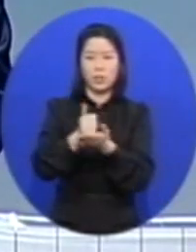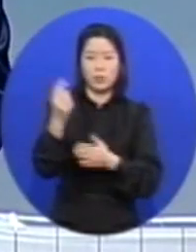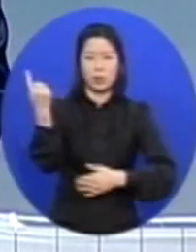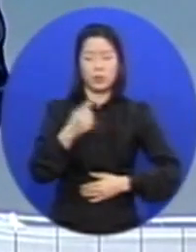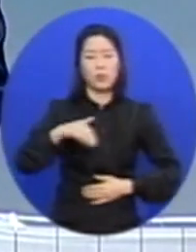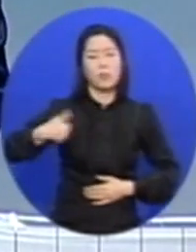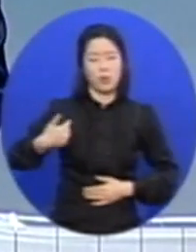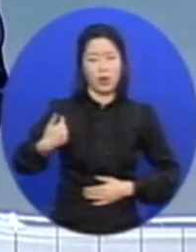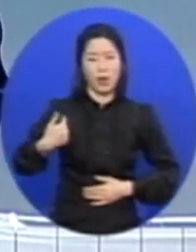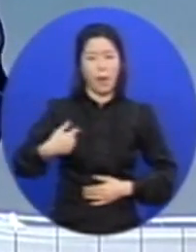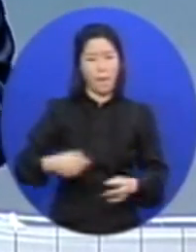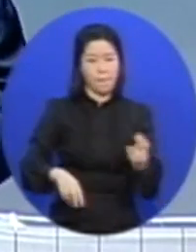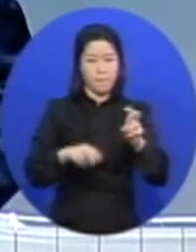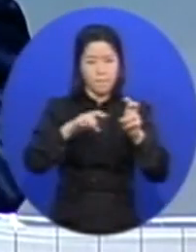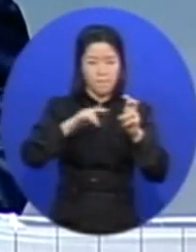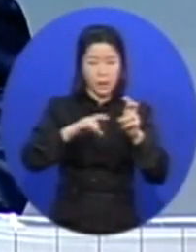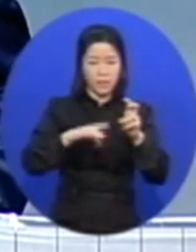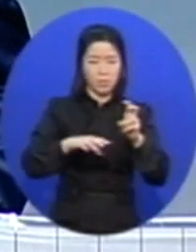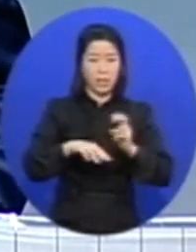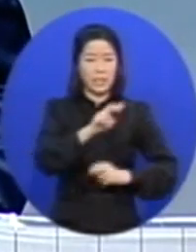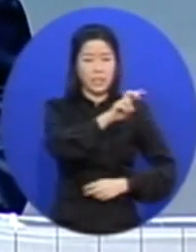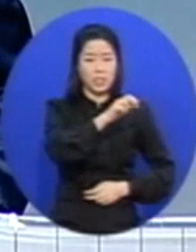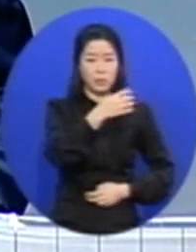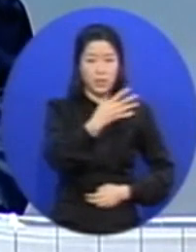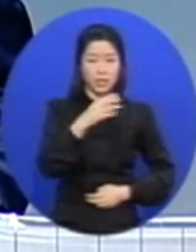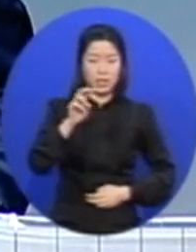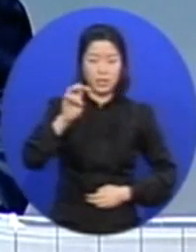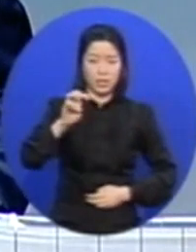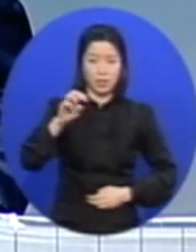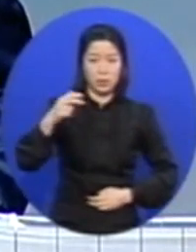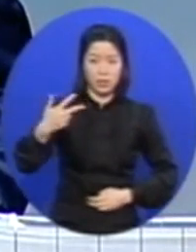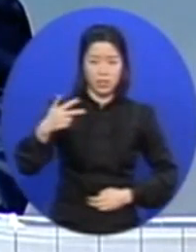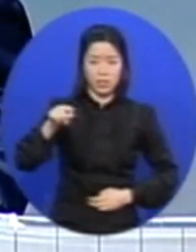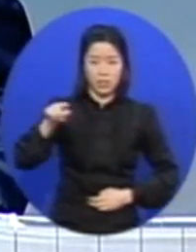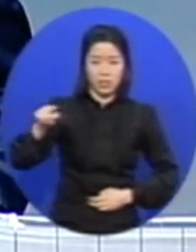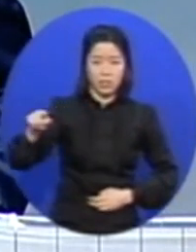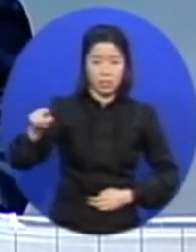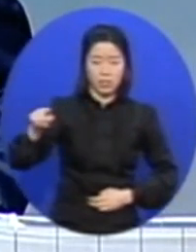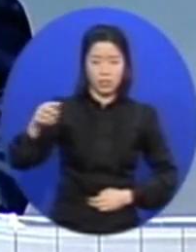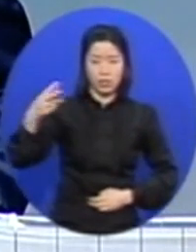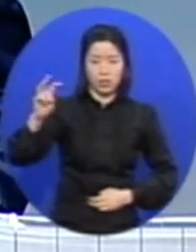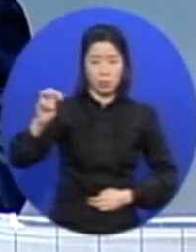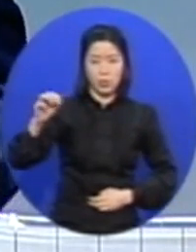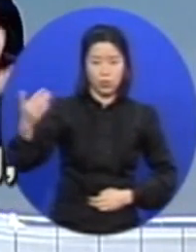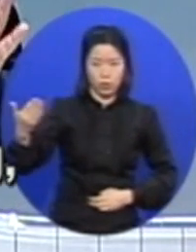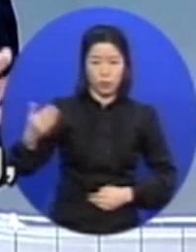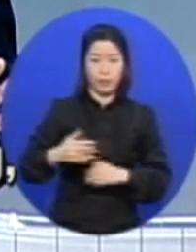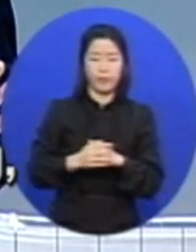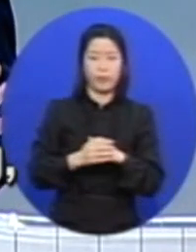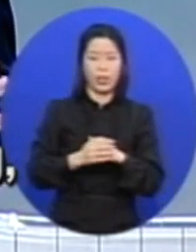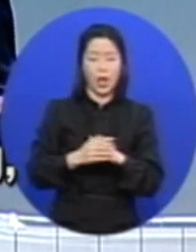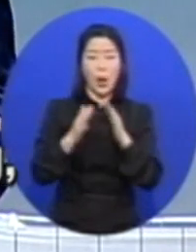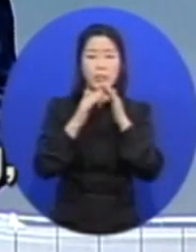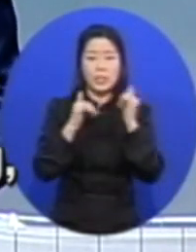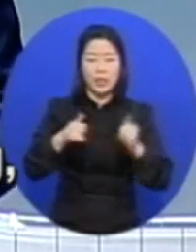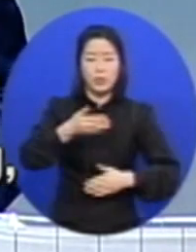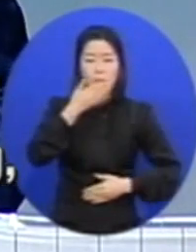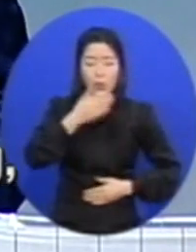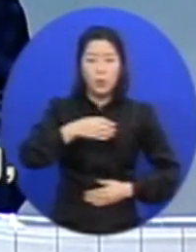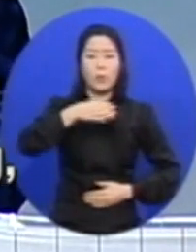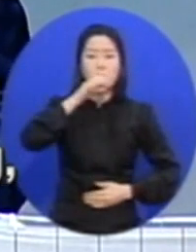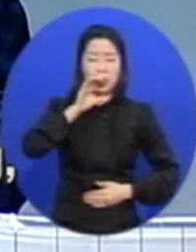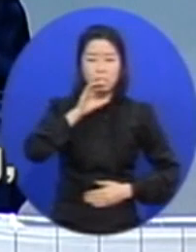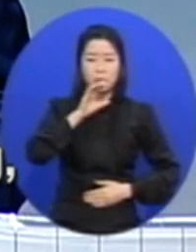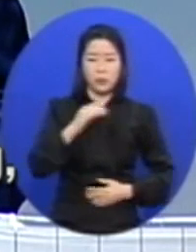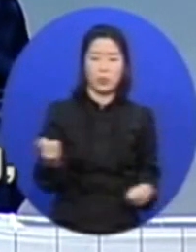마태복음 24장 3 17절에서 39절 까지 말씀입니다 사람들이 먹고 마시고 장가 들고 시집